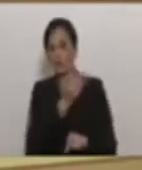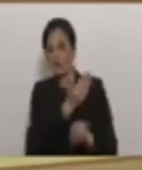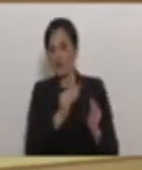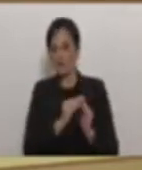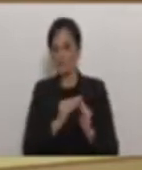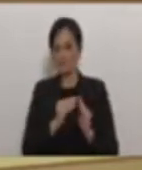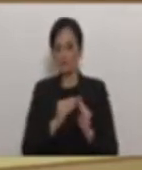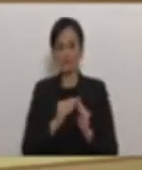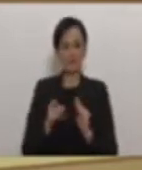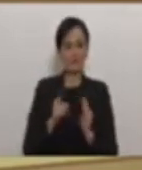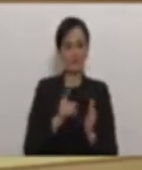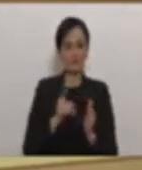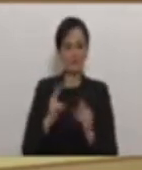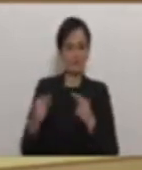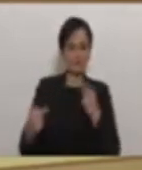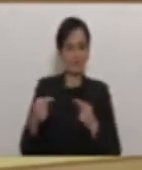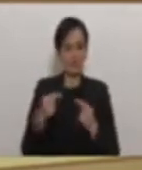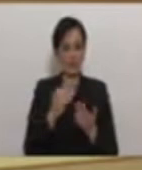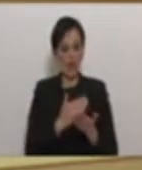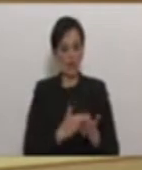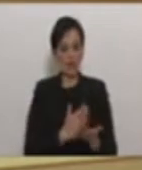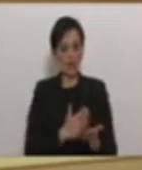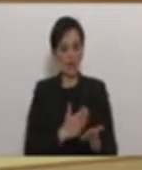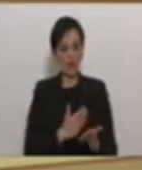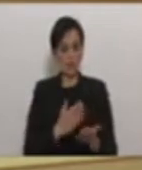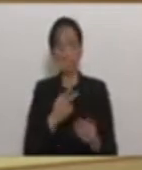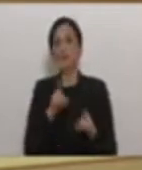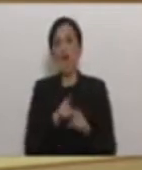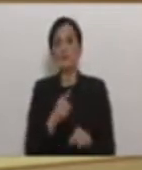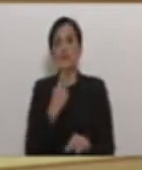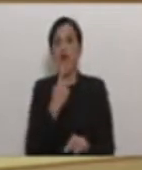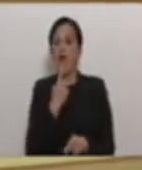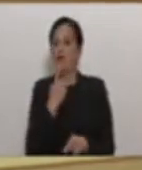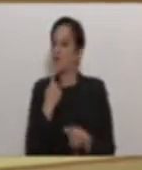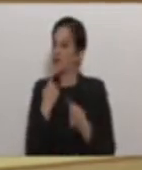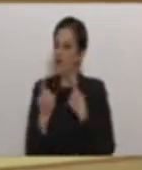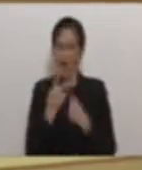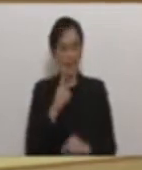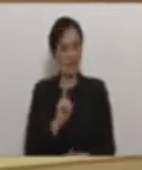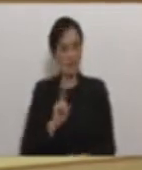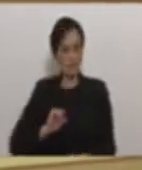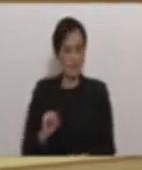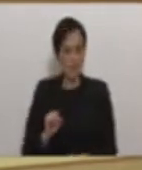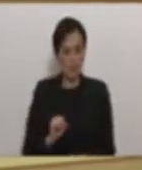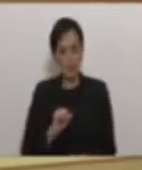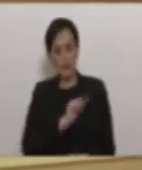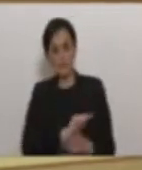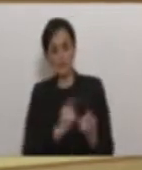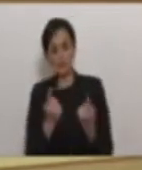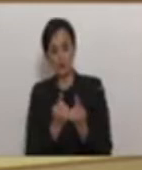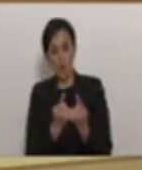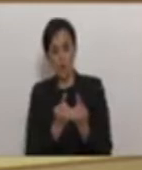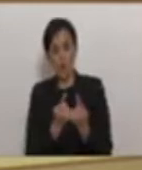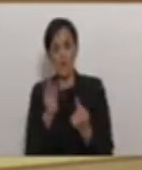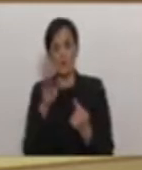კონფრონტაციის რეჟიმში რჩებით. Ულტიმატუმის ენით არ ელაპარაკებიან მეგობრებს, კოლეგებს და მით უმეტეს